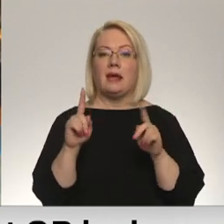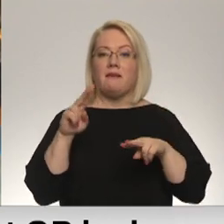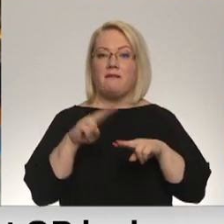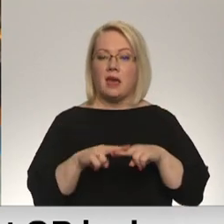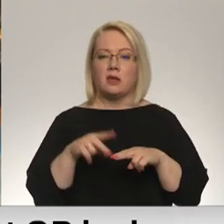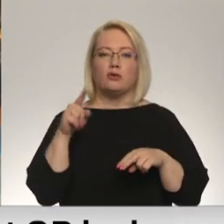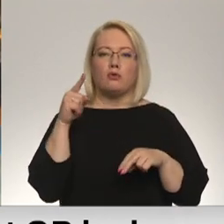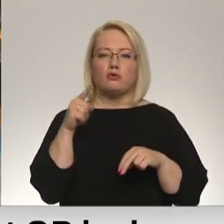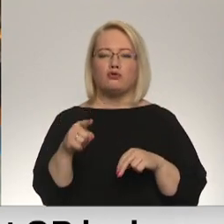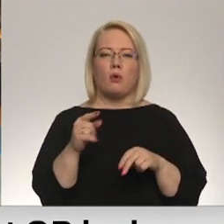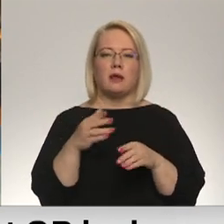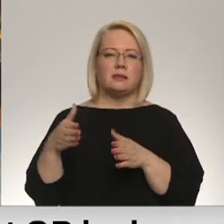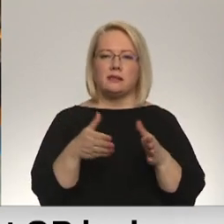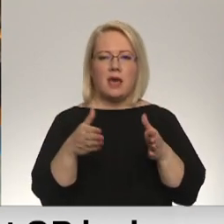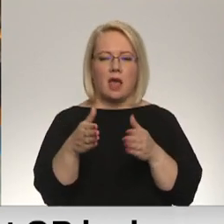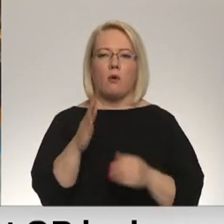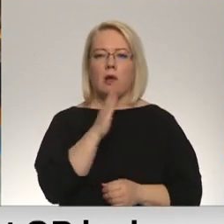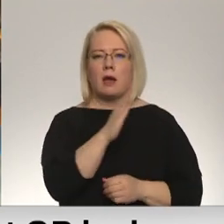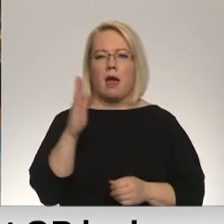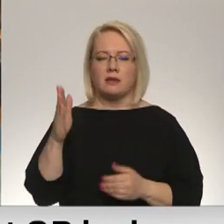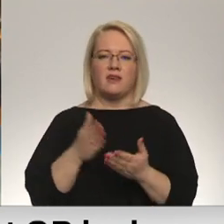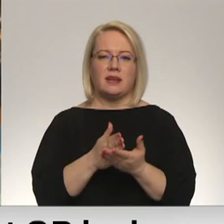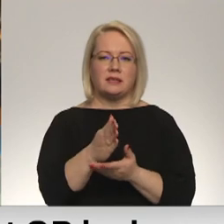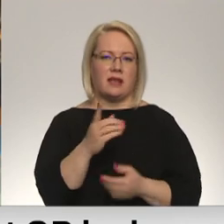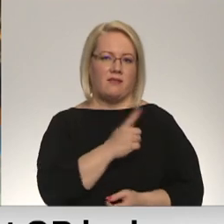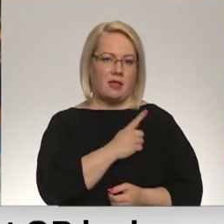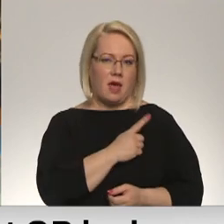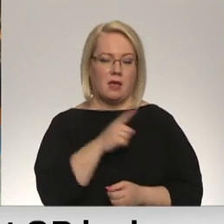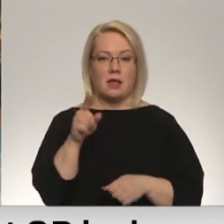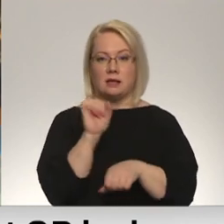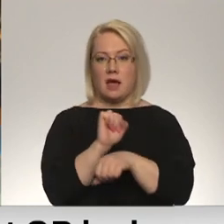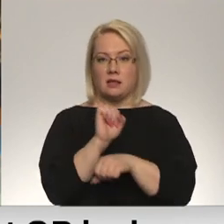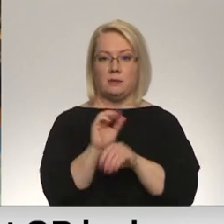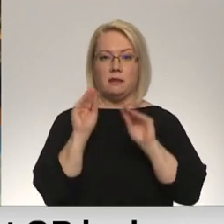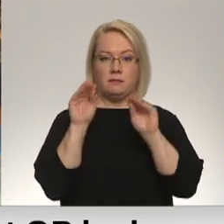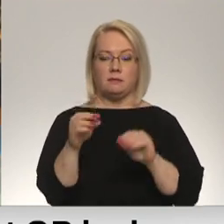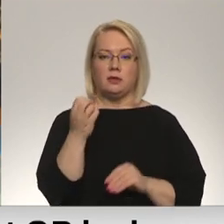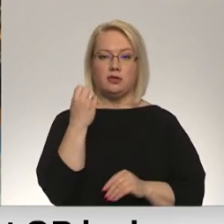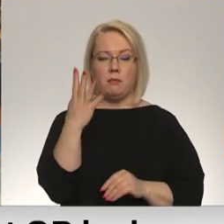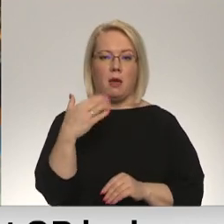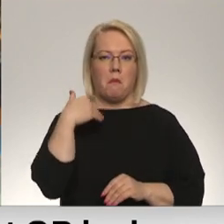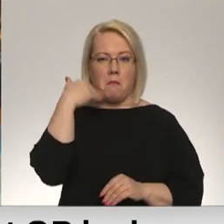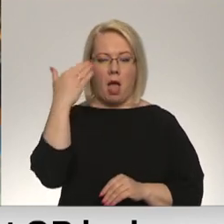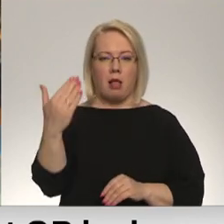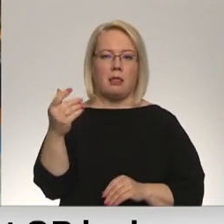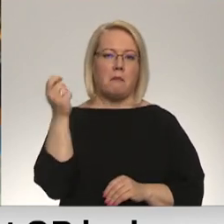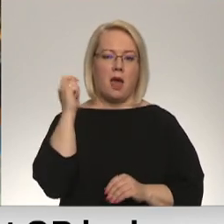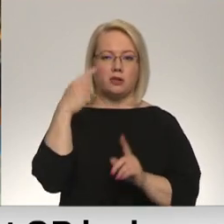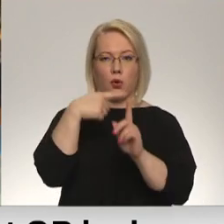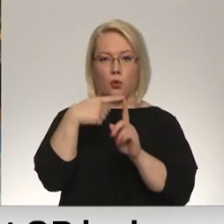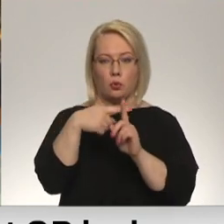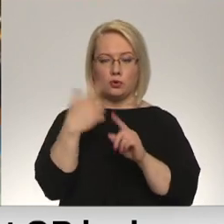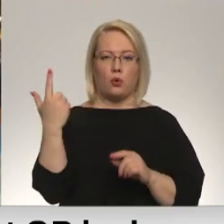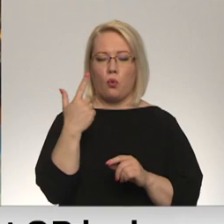meditatīvo apceres ceļu katrs var iziet vienatnē. Tā Salaspilī uzstādīti 14 balti bērza krusti, pie kuriem ar kvadrātu